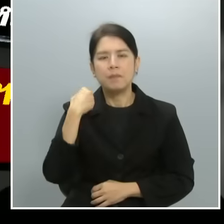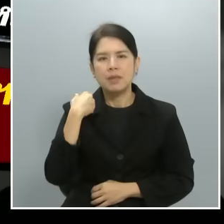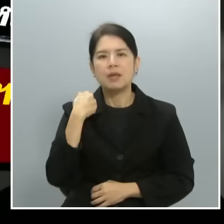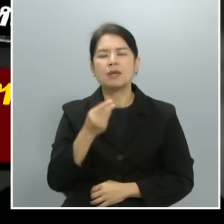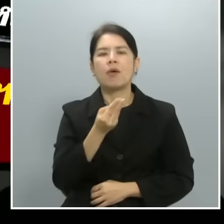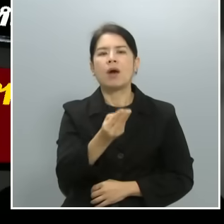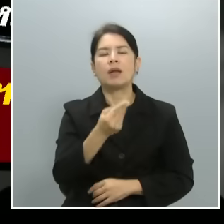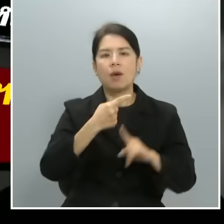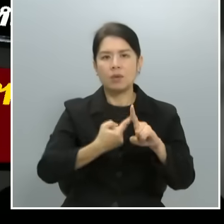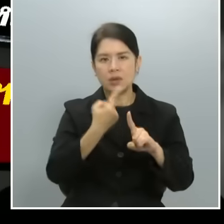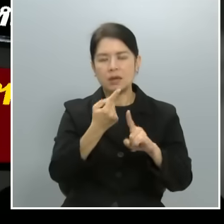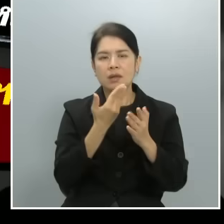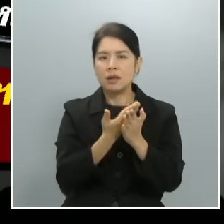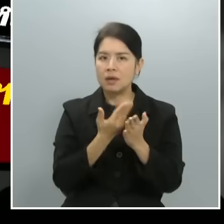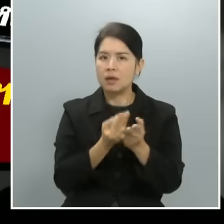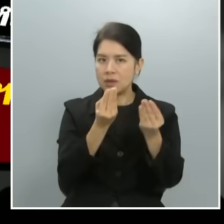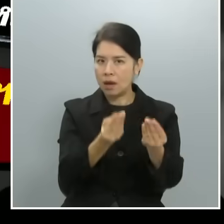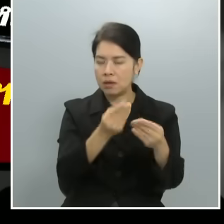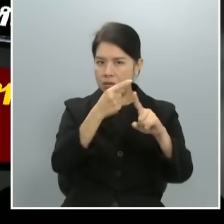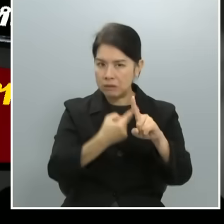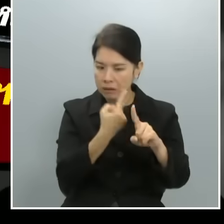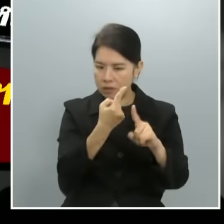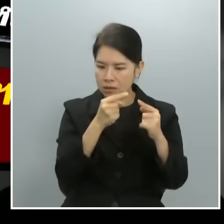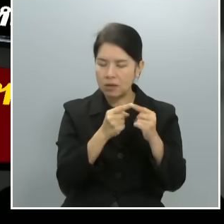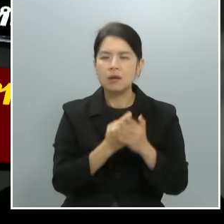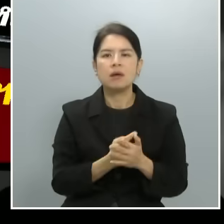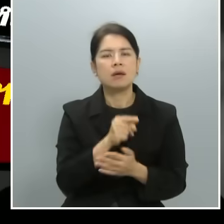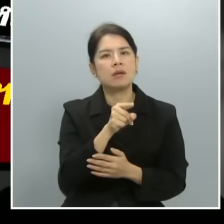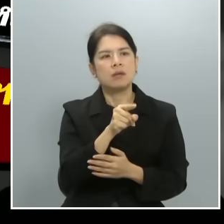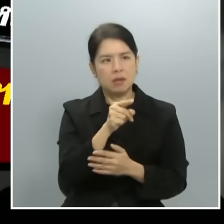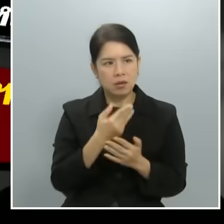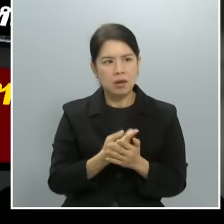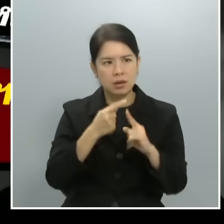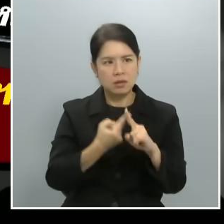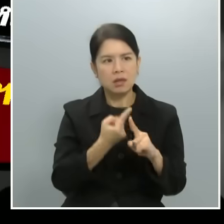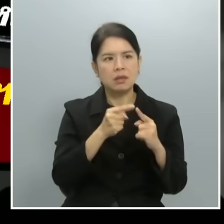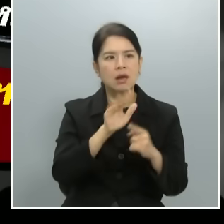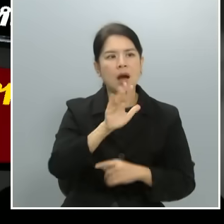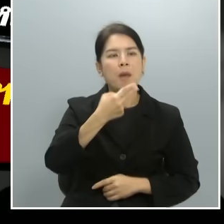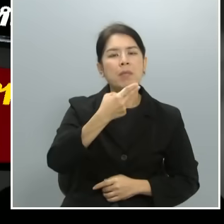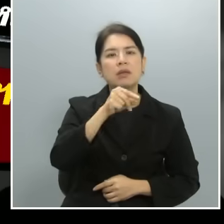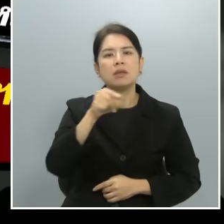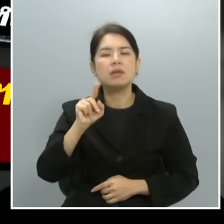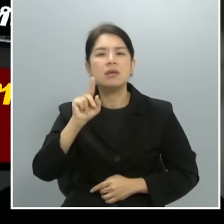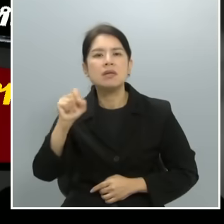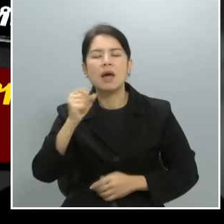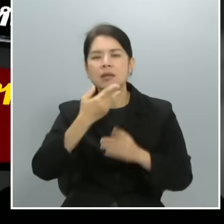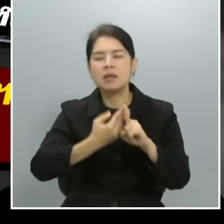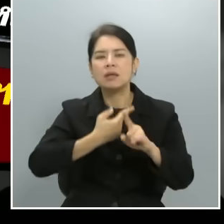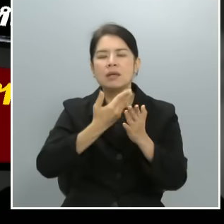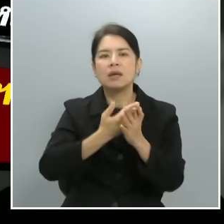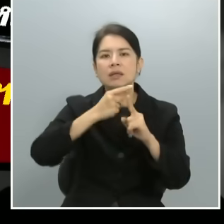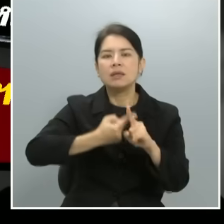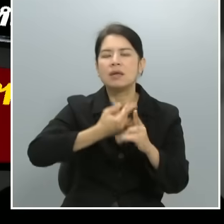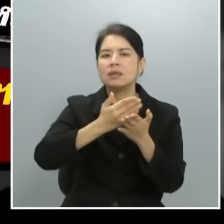50,000 บาทถึง 100,000 บาทเป็นค่าดูแลเลี้ยงดูนี่เห็นไหมคุณผู้ชมครับนี่สายเปนะฮ ะ โดยระหว่างคบกันเนี่ย